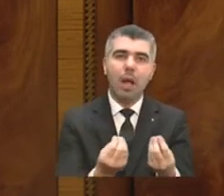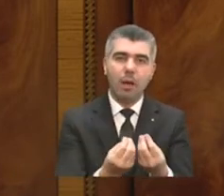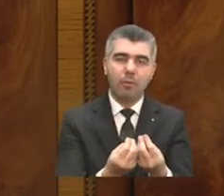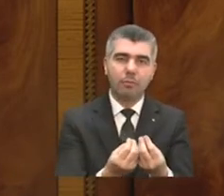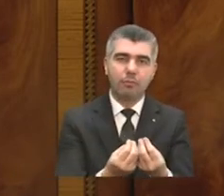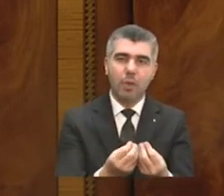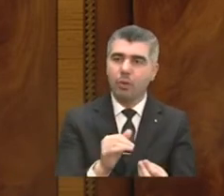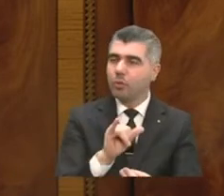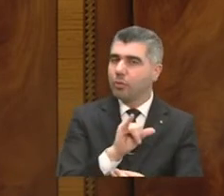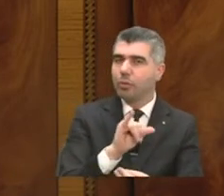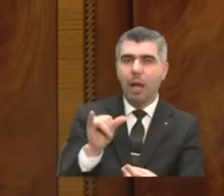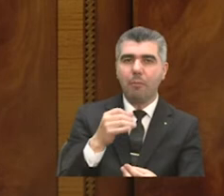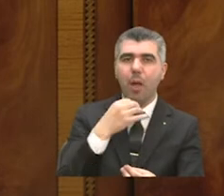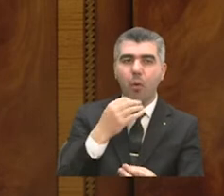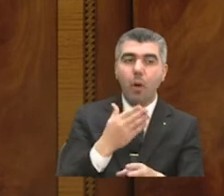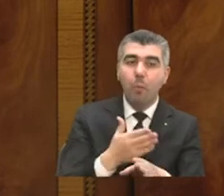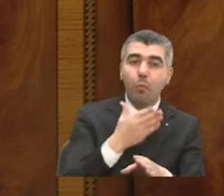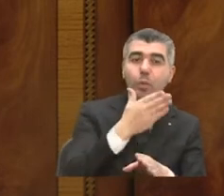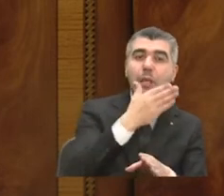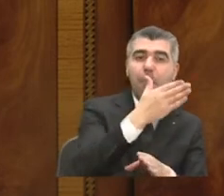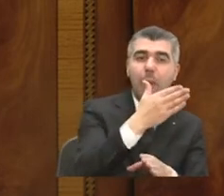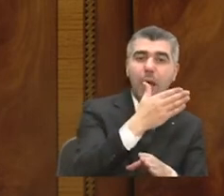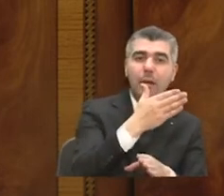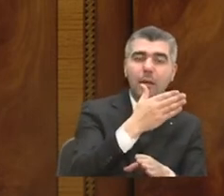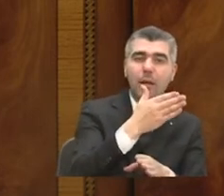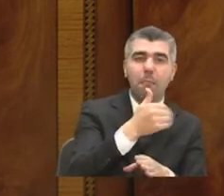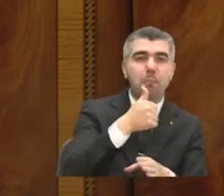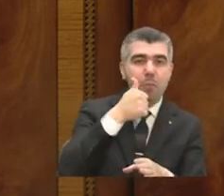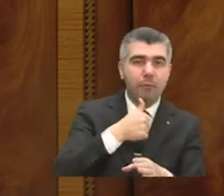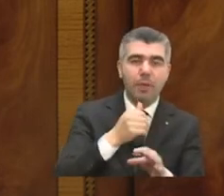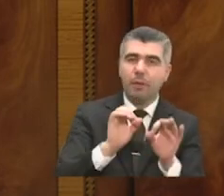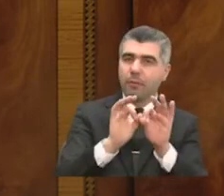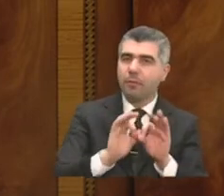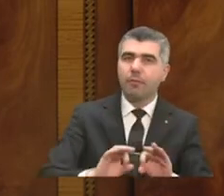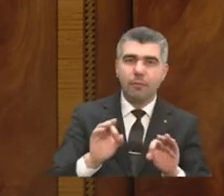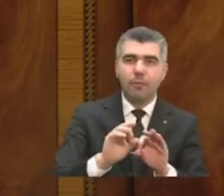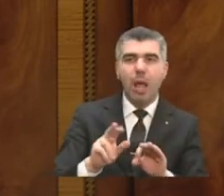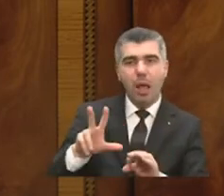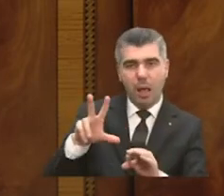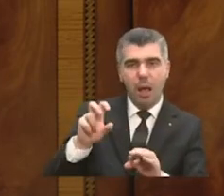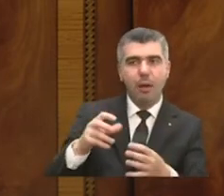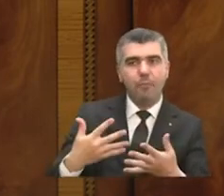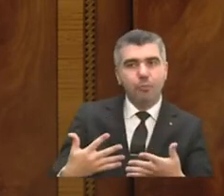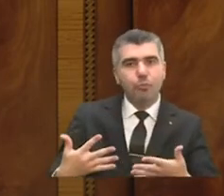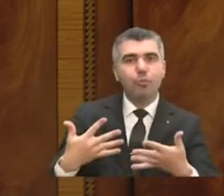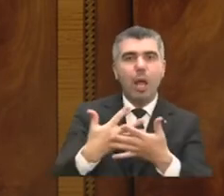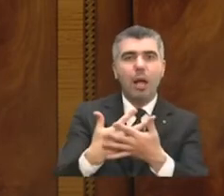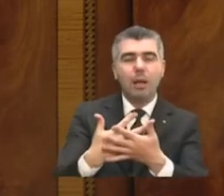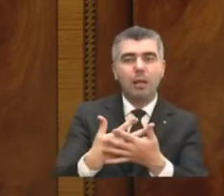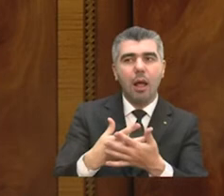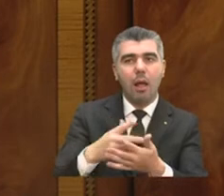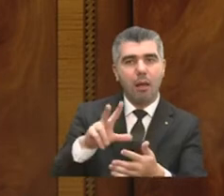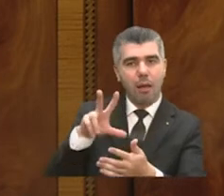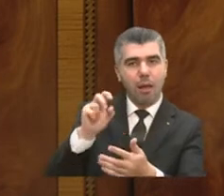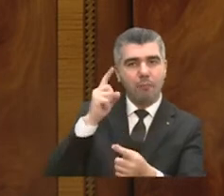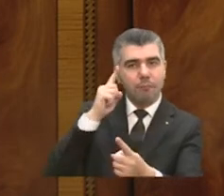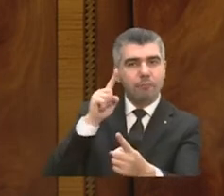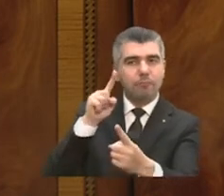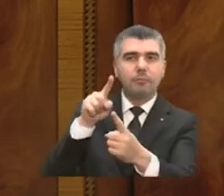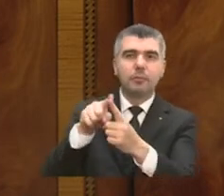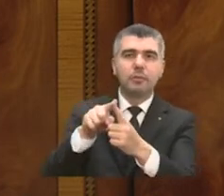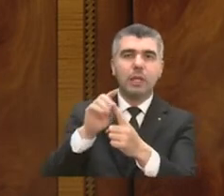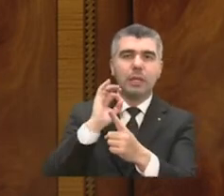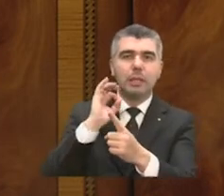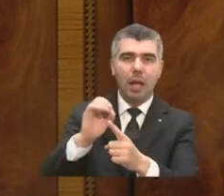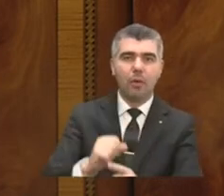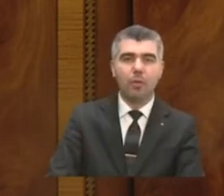ce concert. Donc, nous avons suffisamment de confiance dans plusieurs de